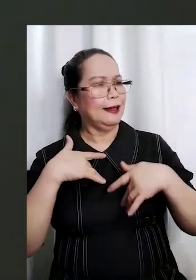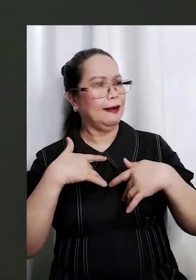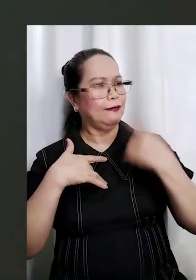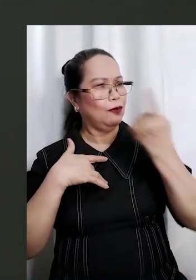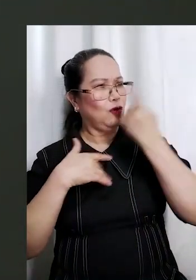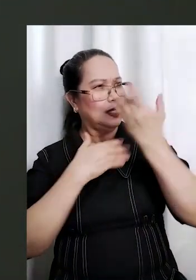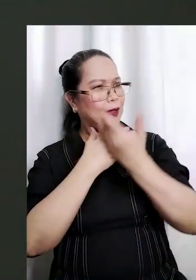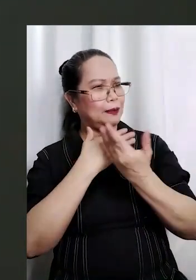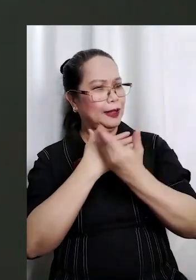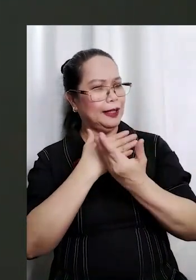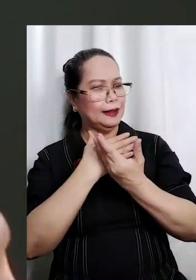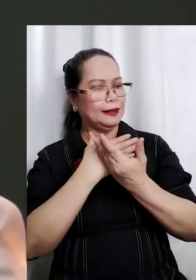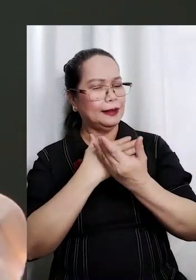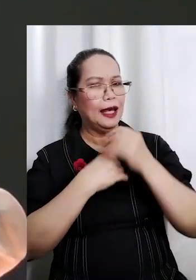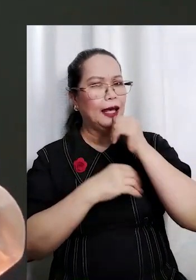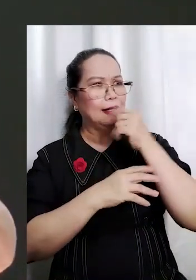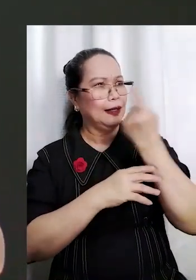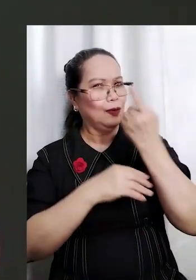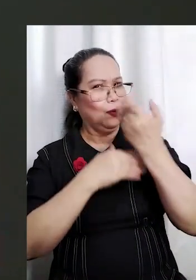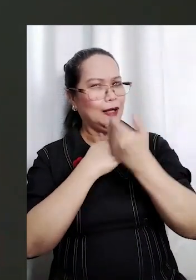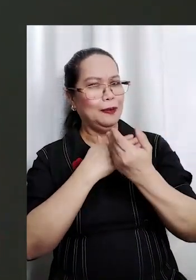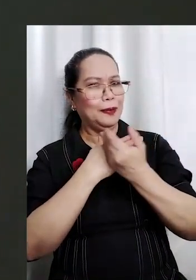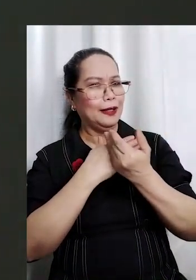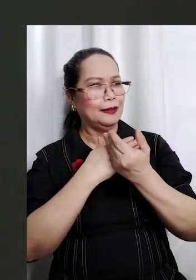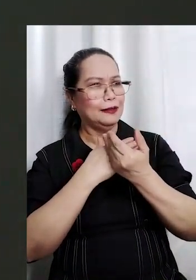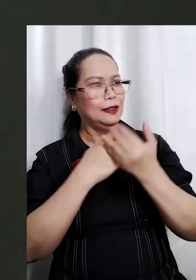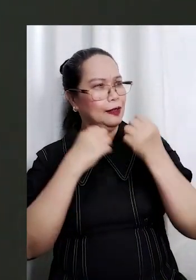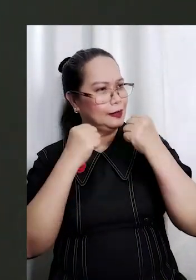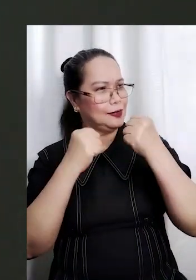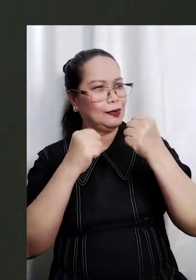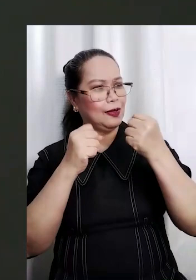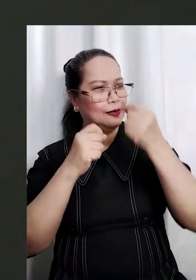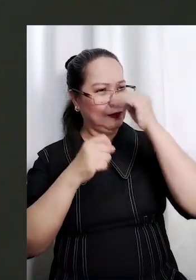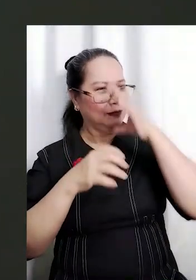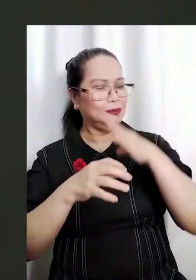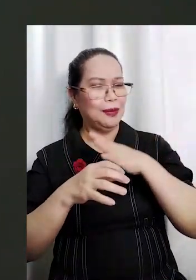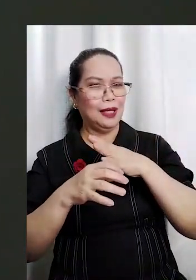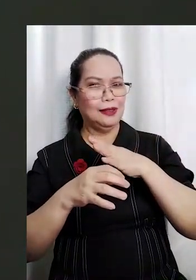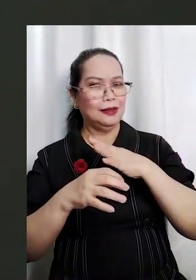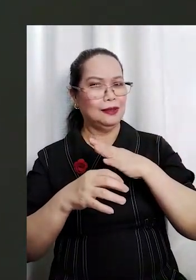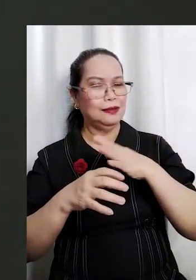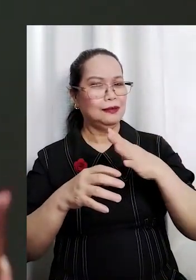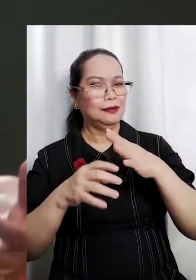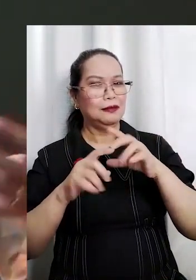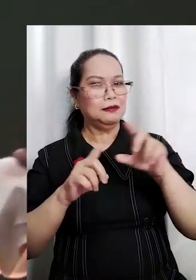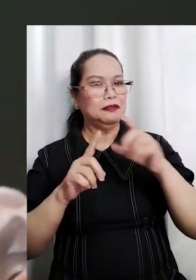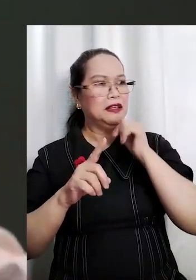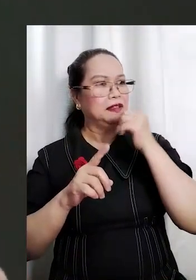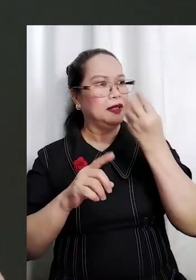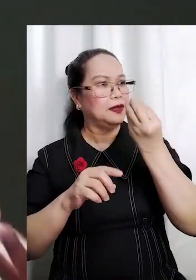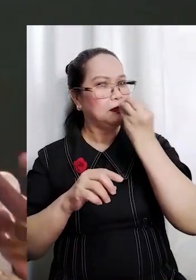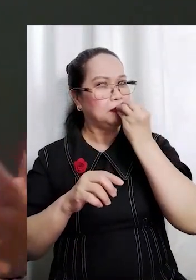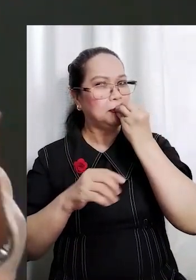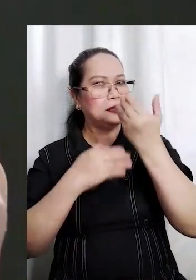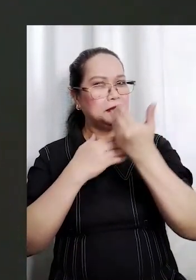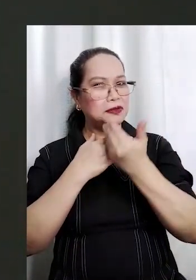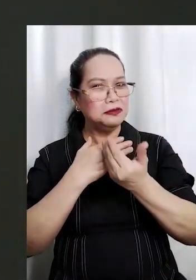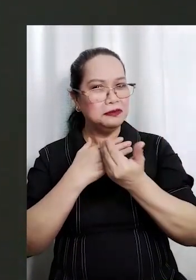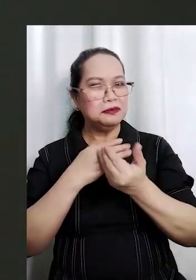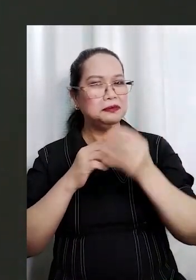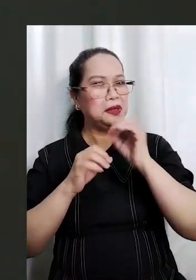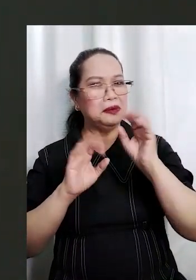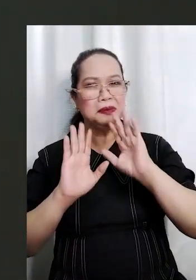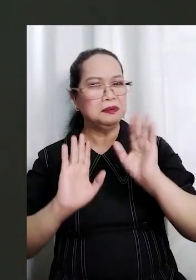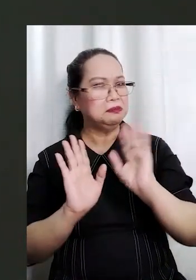by bread alone." Hindi lang sa tinapay nang gagaling ang kalakasan ko. Hindi lang sa pagkain